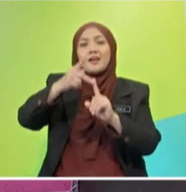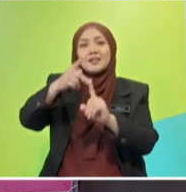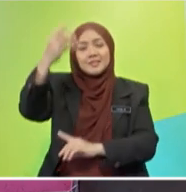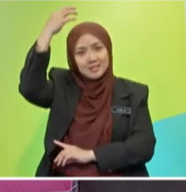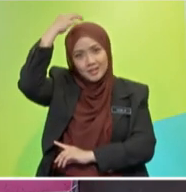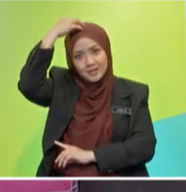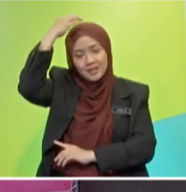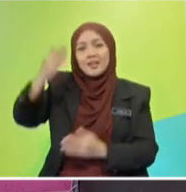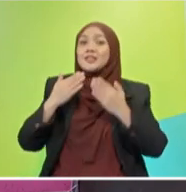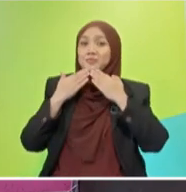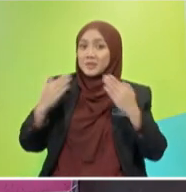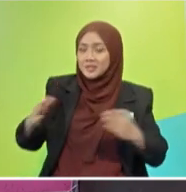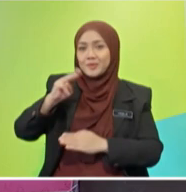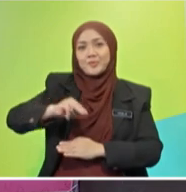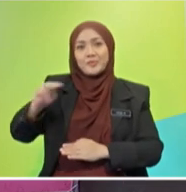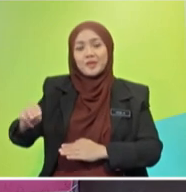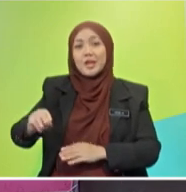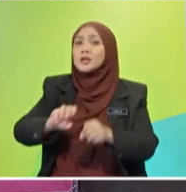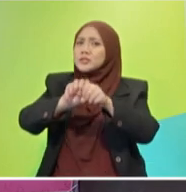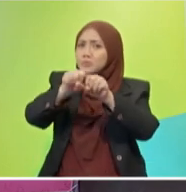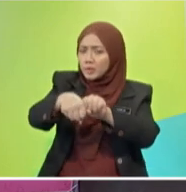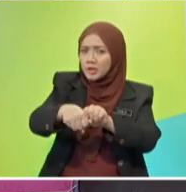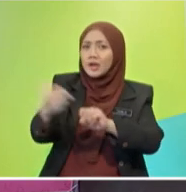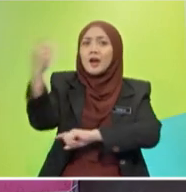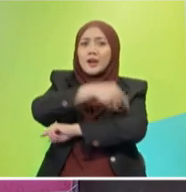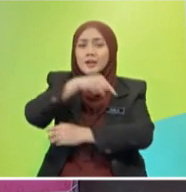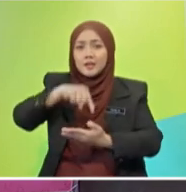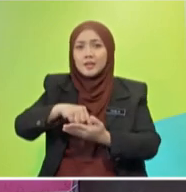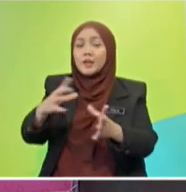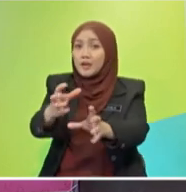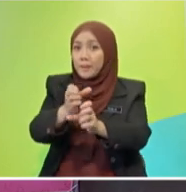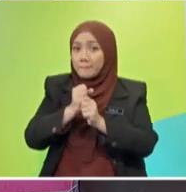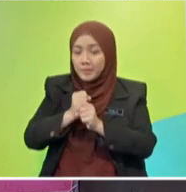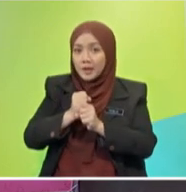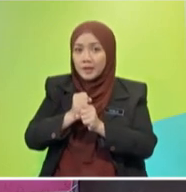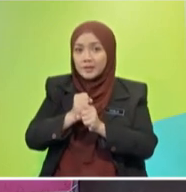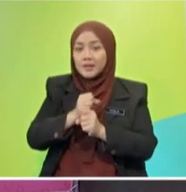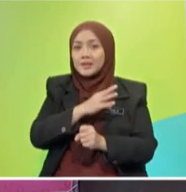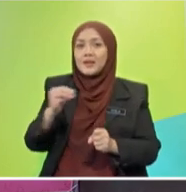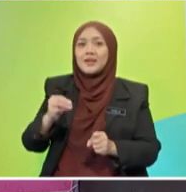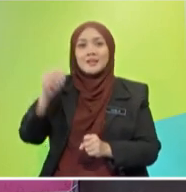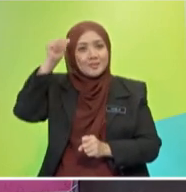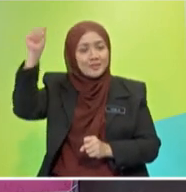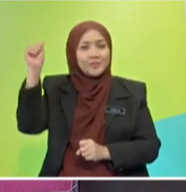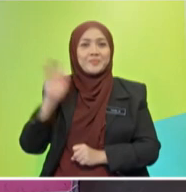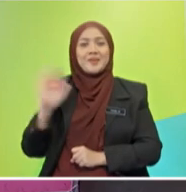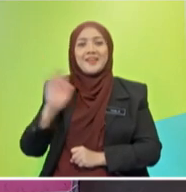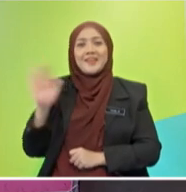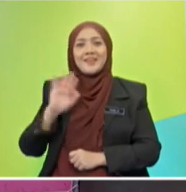murid-murid mudah-mudahan pembelajaran hari ini juga memberi manfaat untuk semua jumpa lagi Assalamualaikum bye